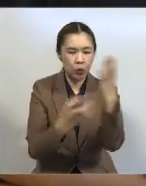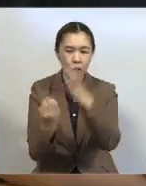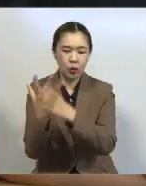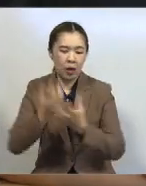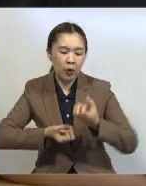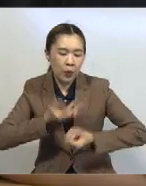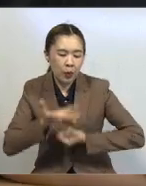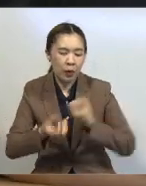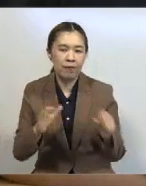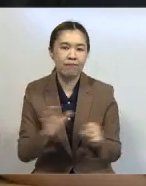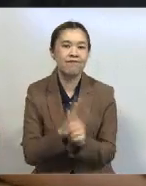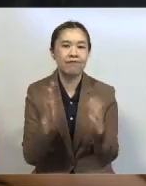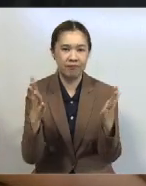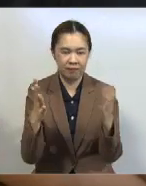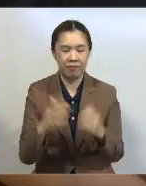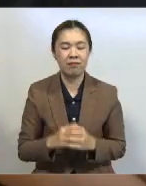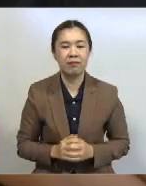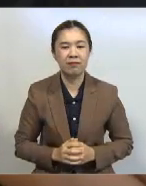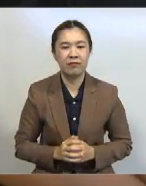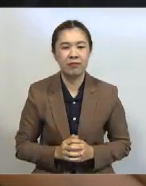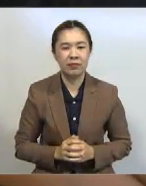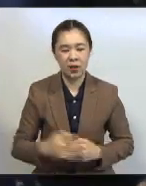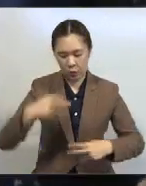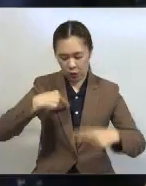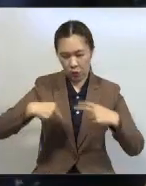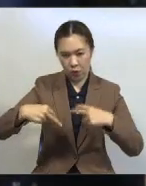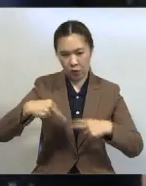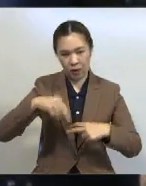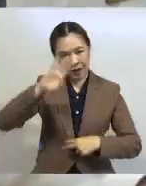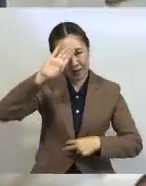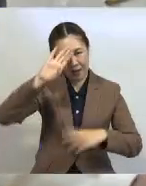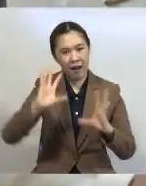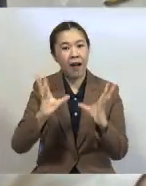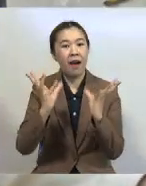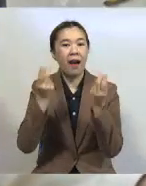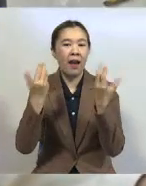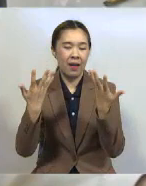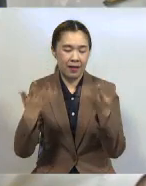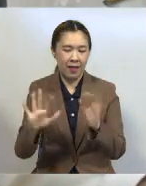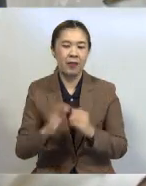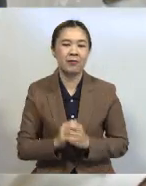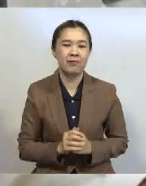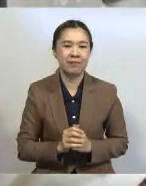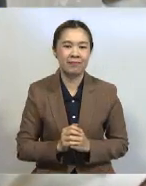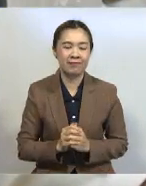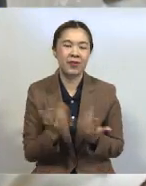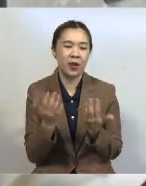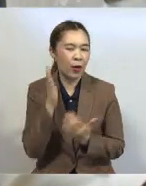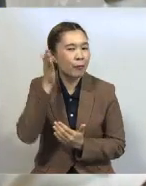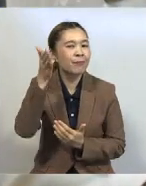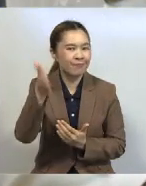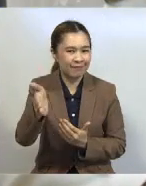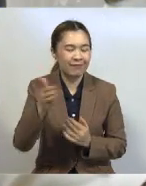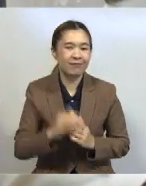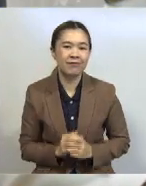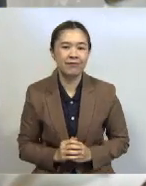ต้องทิ้งงานไปก็ต้องทิ้งป่าไปอีกนะคะเพราะฉะนั้นรักษาตัวให้หายก่อนเดี๋ยวหายเสร็จดูแลตัวเองเสร็จเรียบร้อยก็ค่อยว่ากันอีกทีหนึ่ง